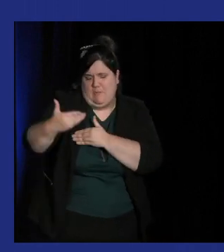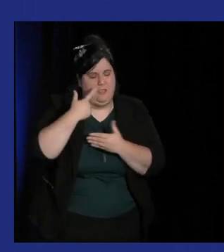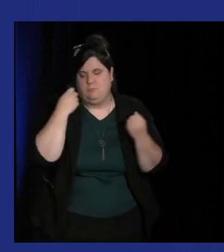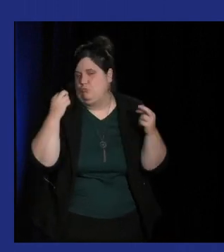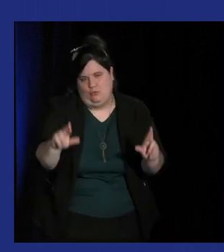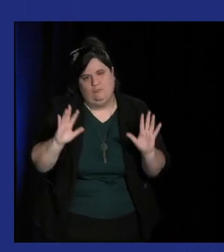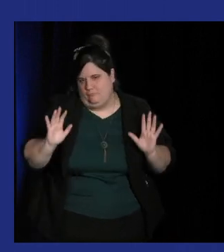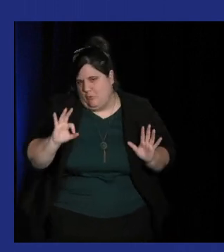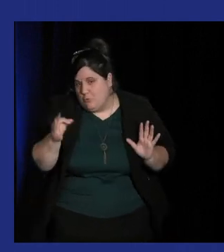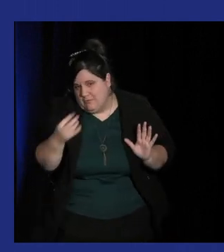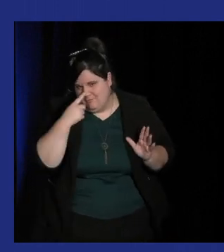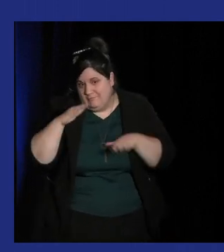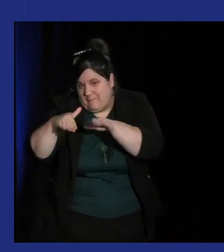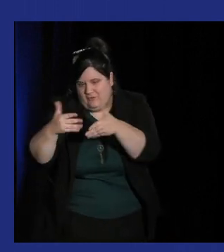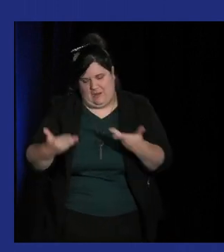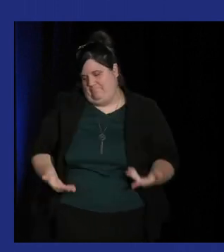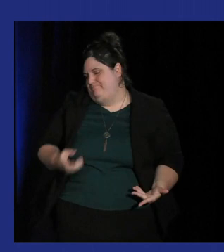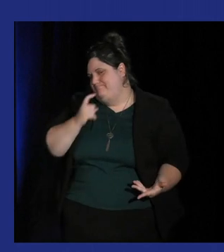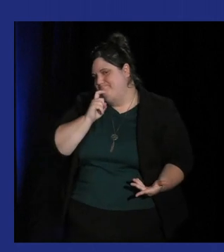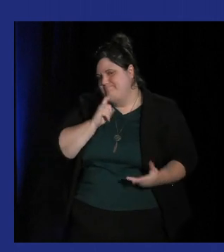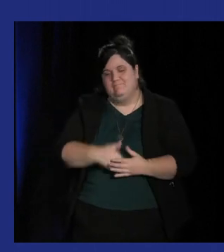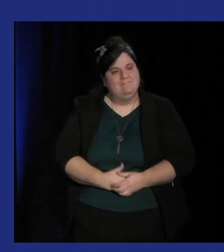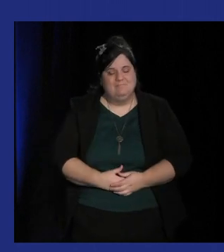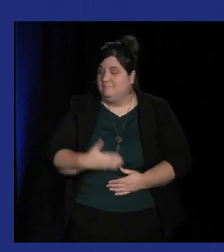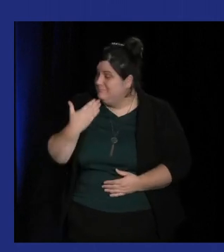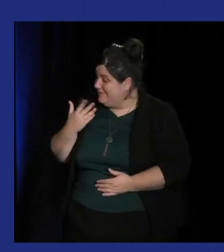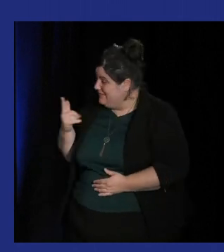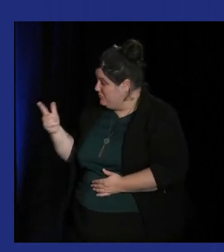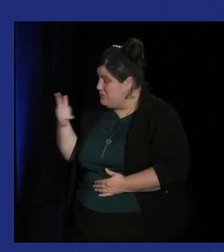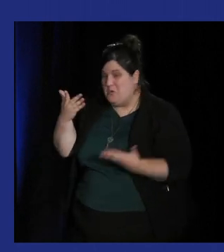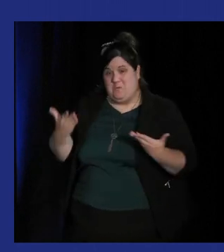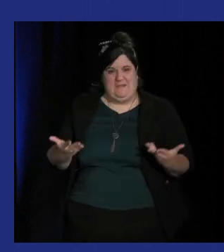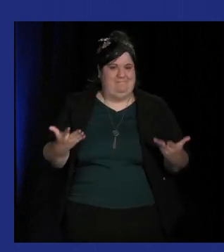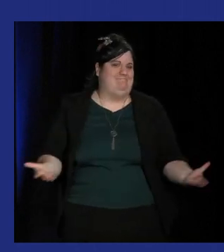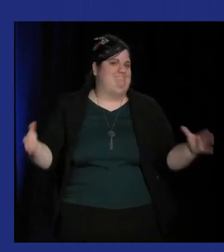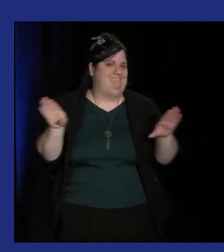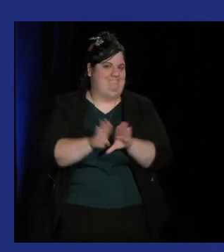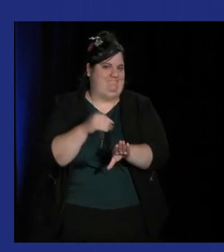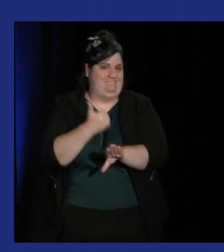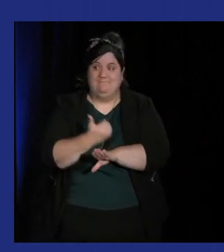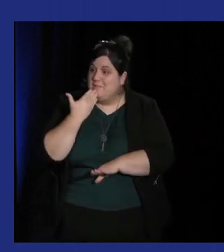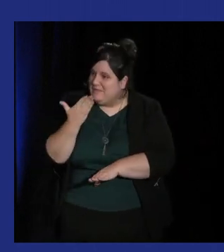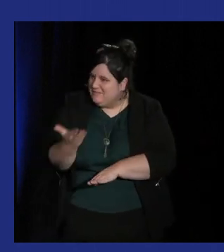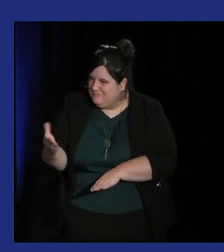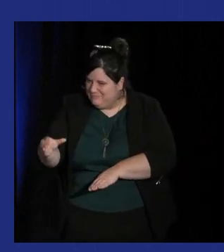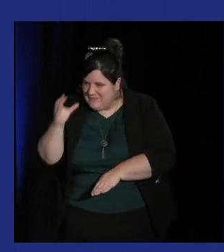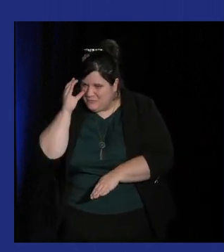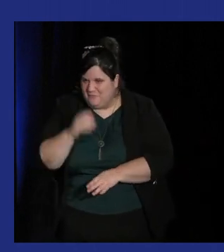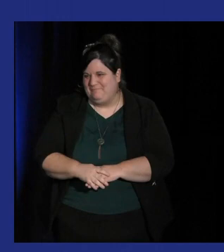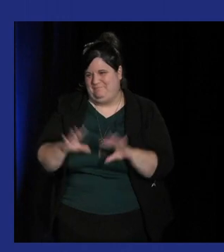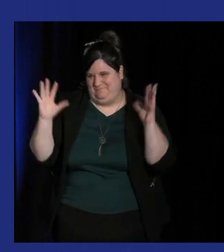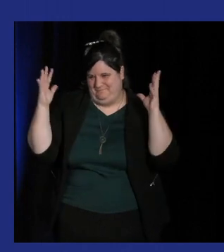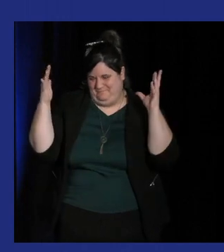va arriver c'est sûr merci beaucoup Vincent et Lauriane pour vos interventions on va malheureusement devoir s'arrêter là merci à vous aussi pour votre écoute